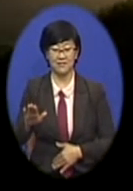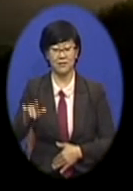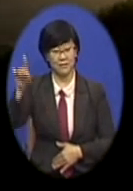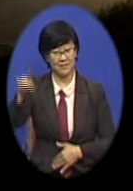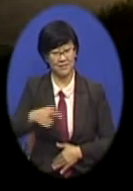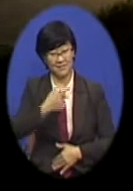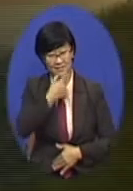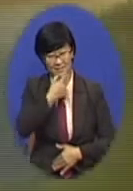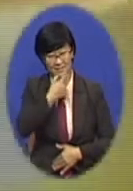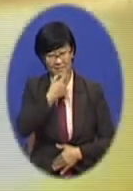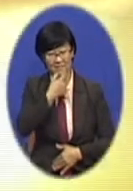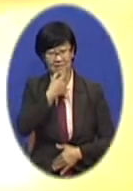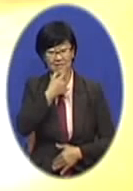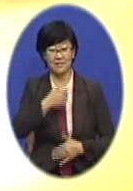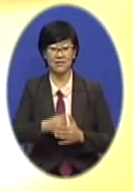안 오는 건지